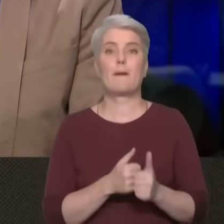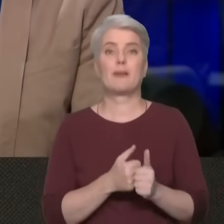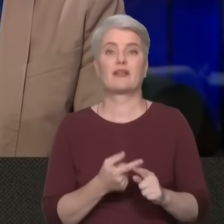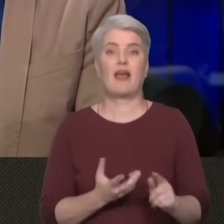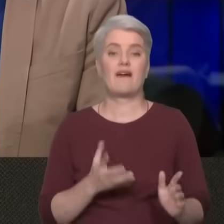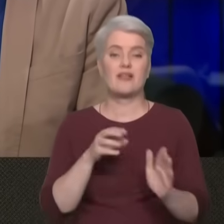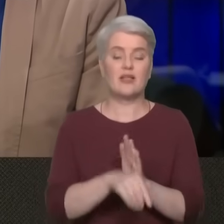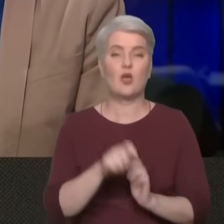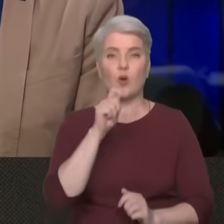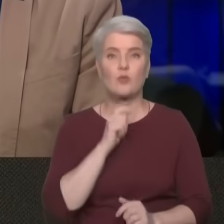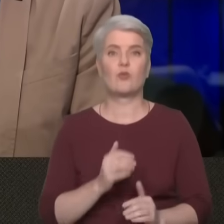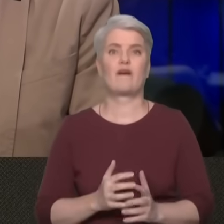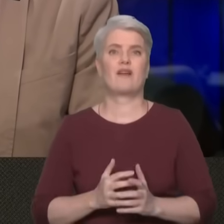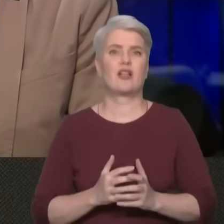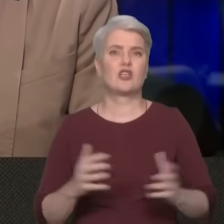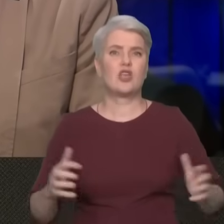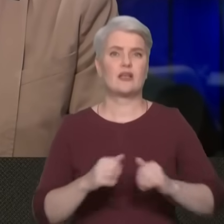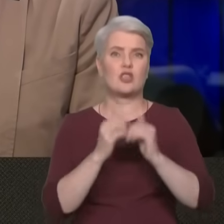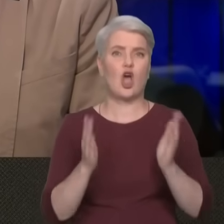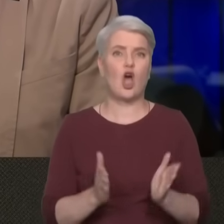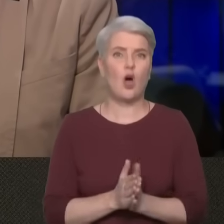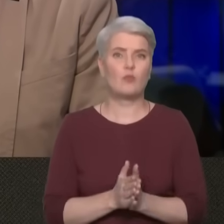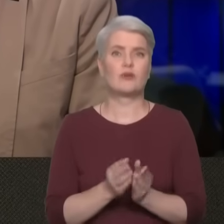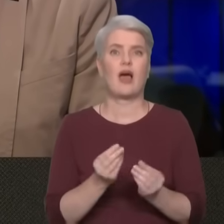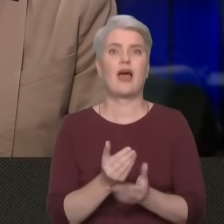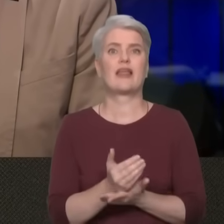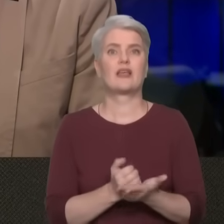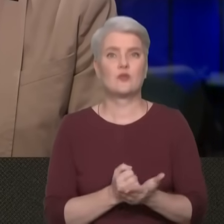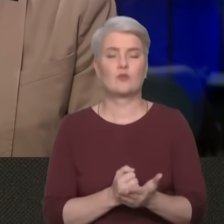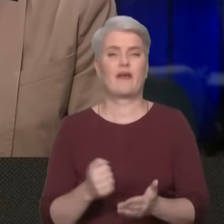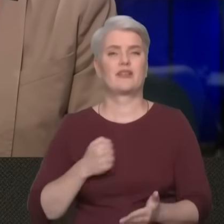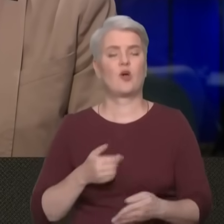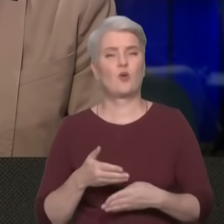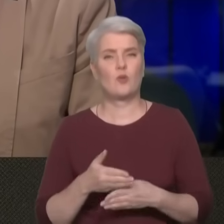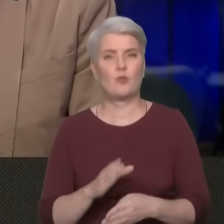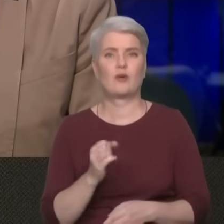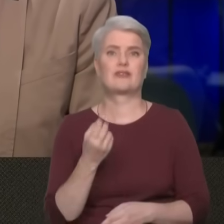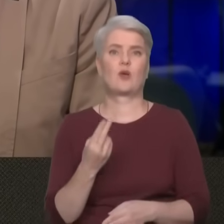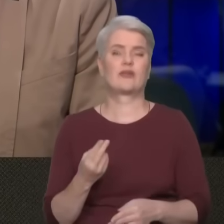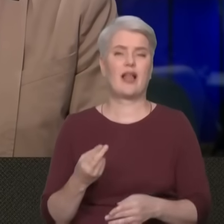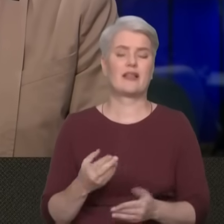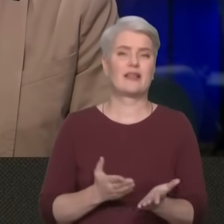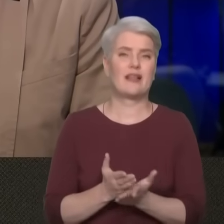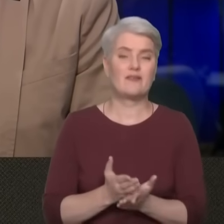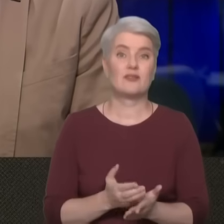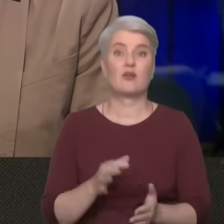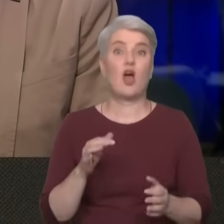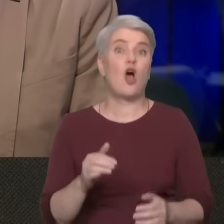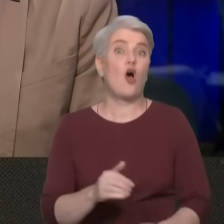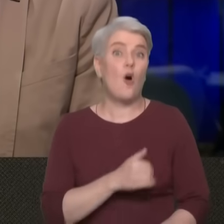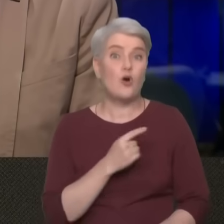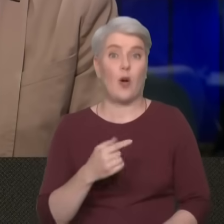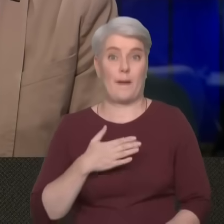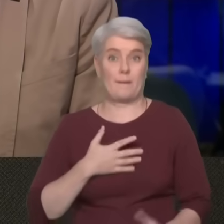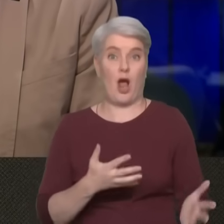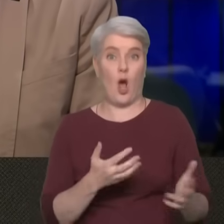Україну достатньо величезний обсяг ресурсів, не тільки військової допомоги, але й соціальних трансфертів, безумовно, вони хочуть, щоб ми отримали